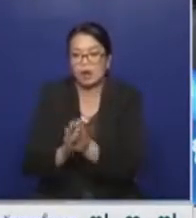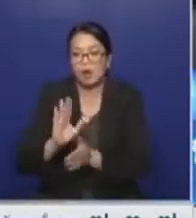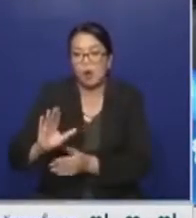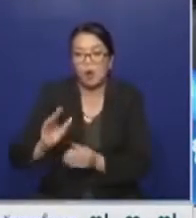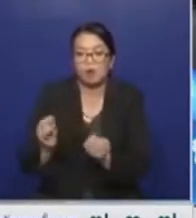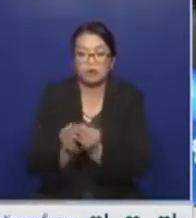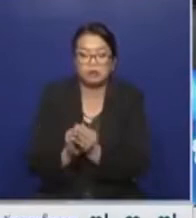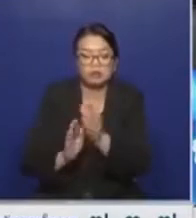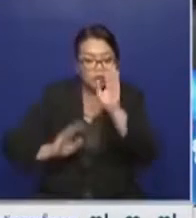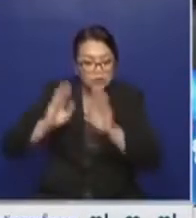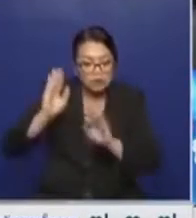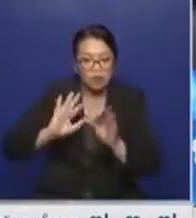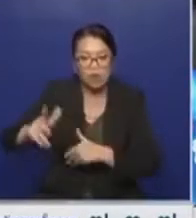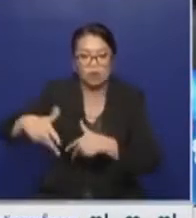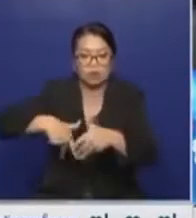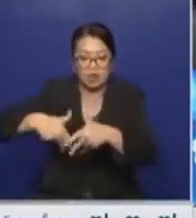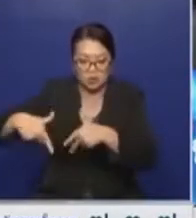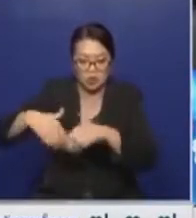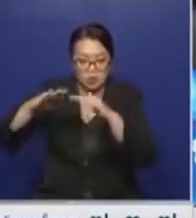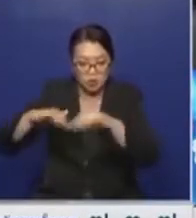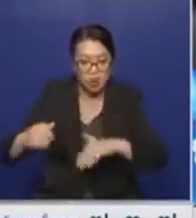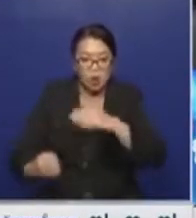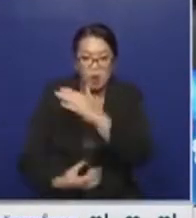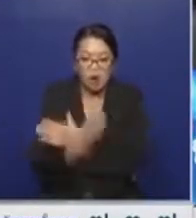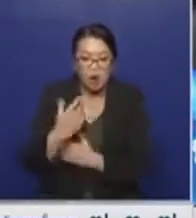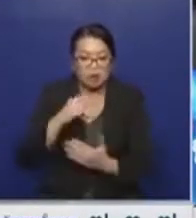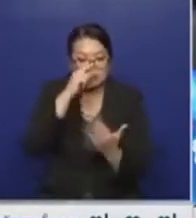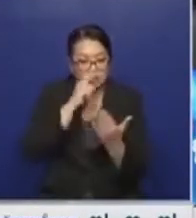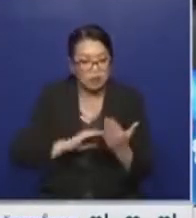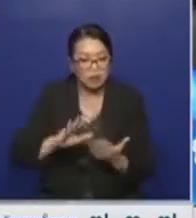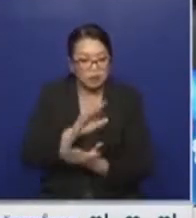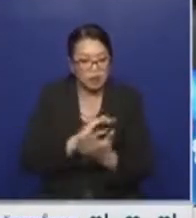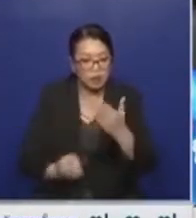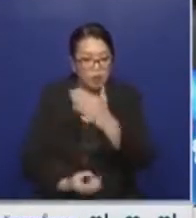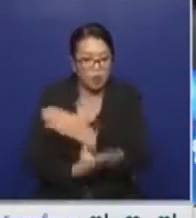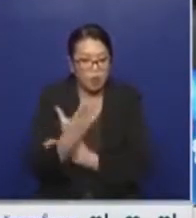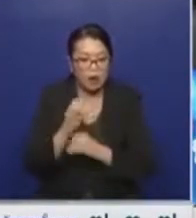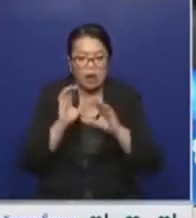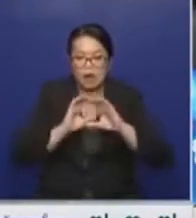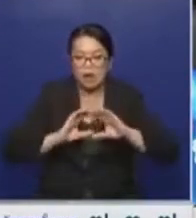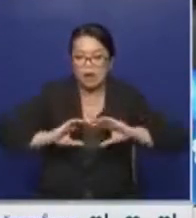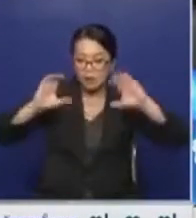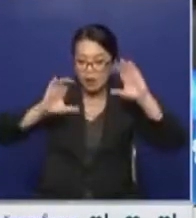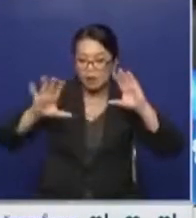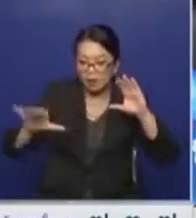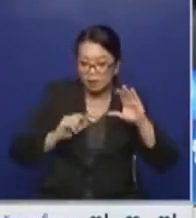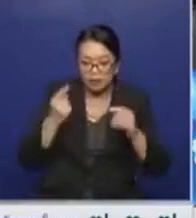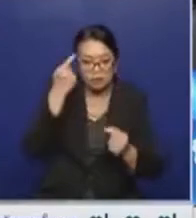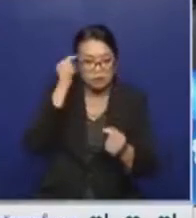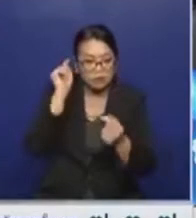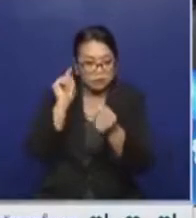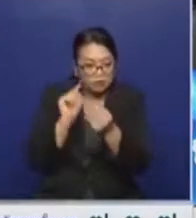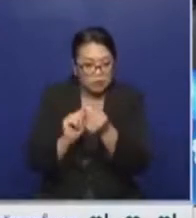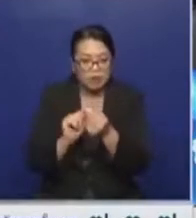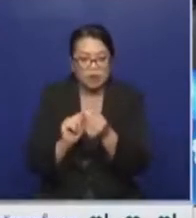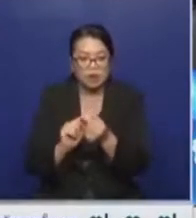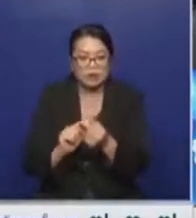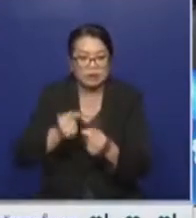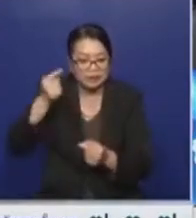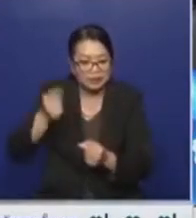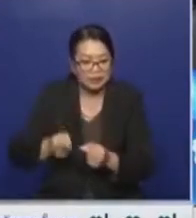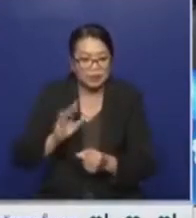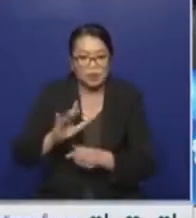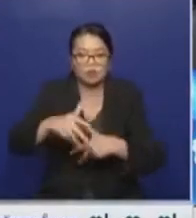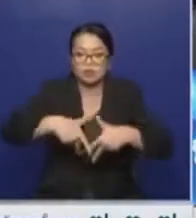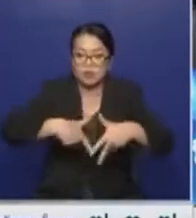ลือกผู้แทนค่ะลดทอนโอกาสที่ประเทศจะได้รัฐบาลที่มาจากเจตจำนงที่แท้จริงของ